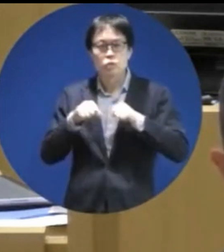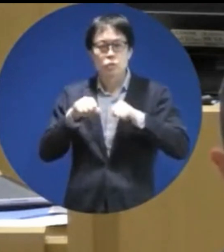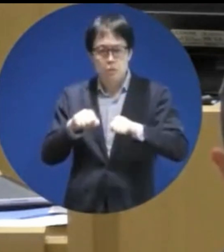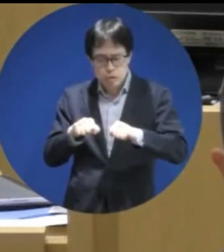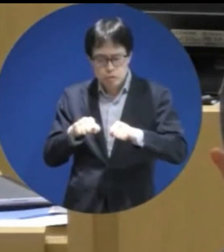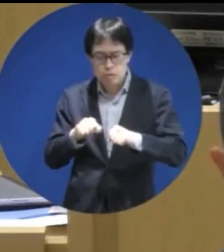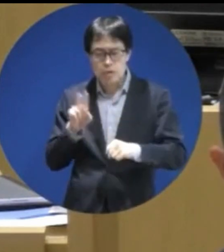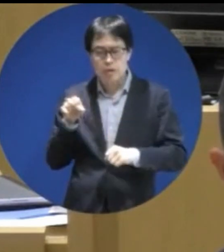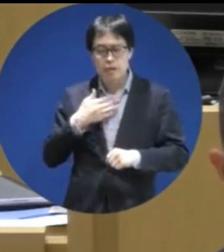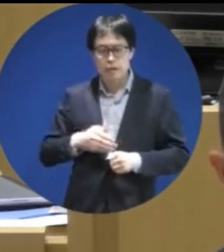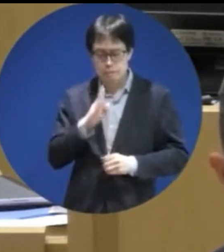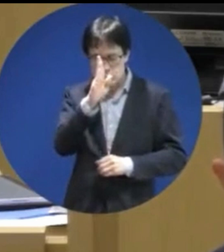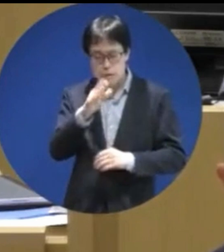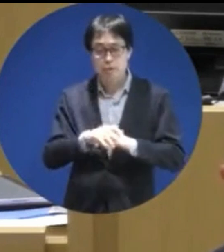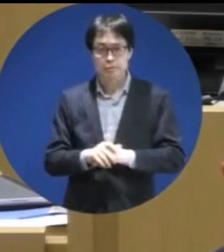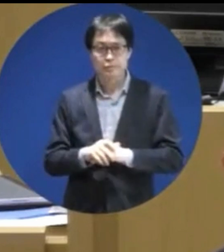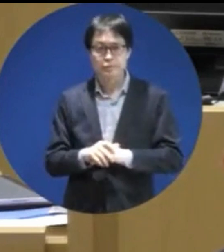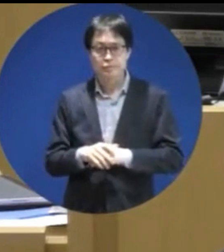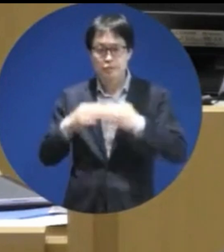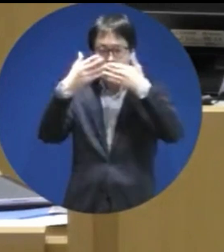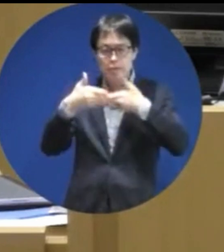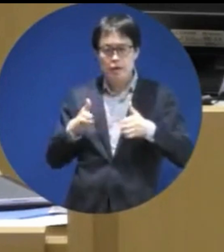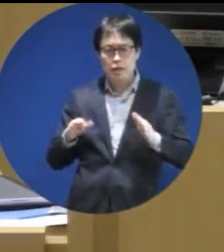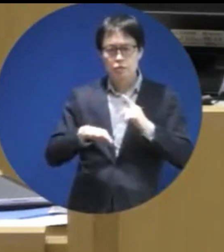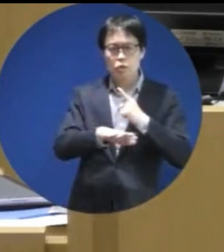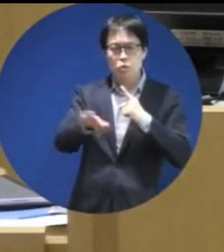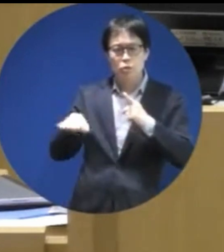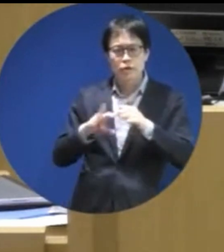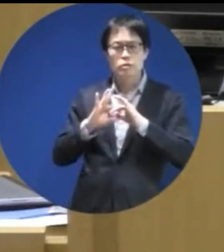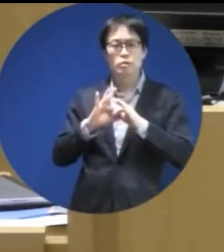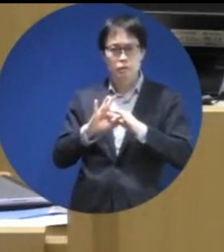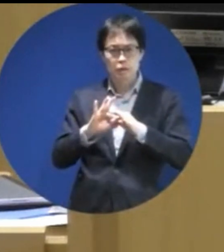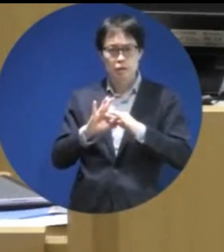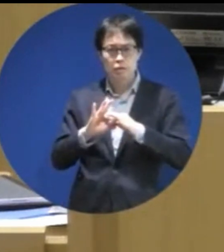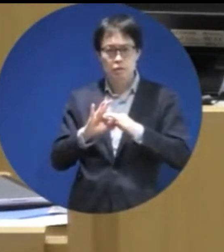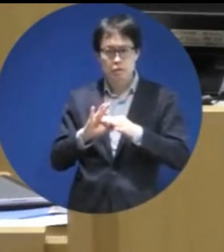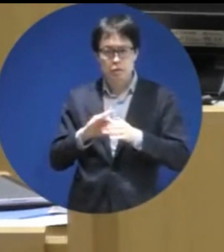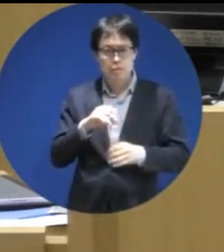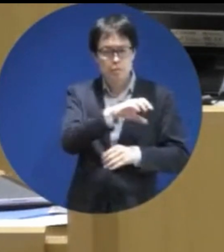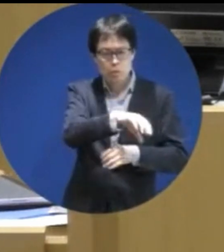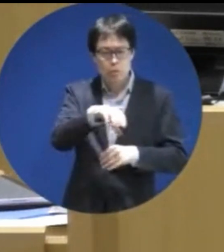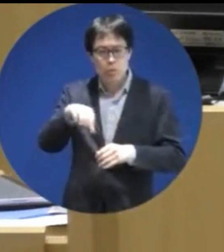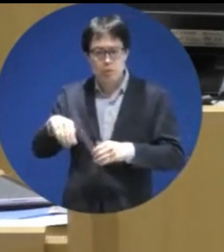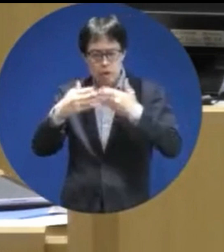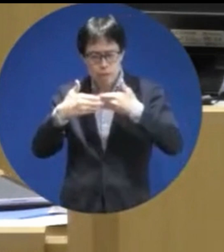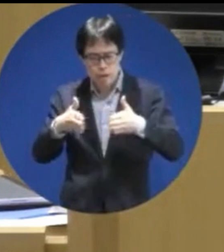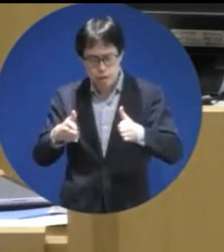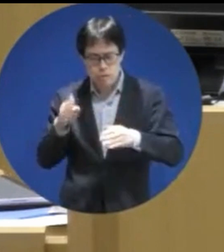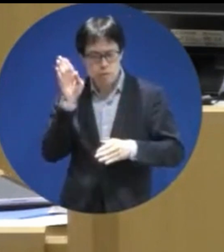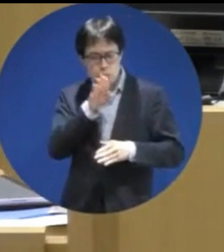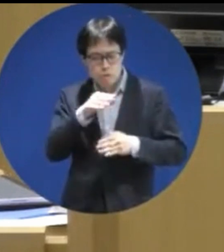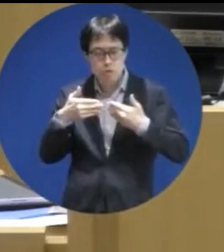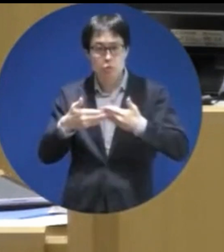ければというふうに思います。で、またバリアフリーの公園についてですけれども、多くの公園は今バリアフリー化順調に進んでいるという